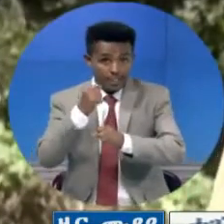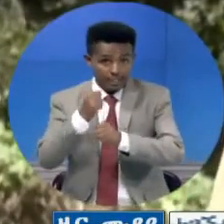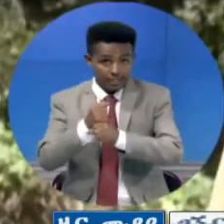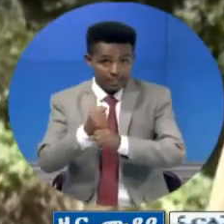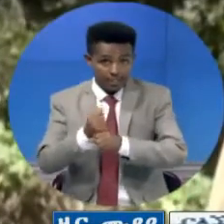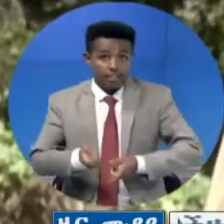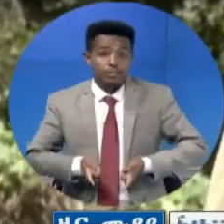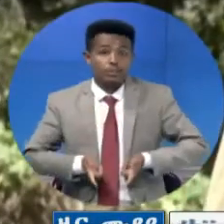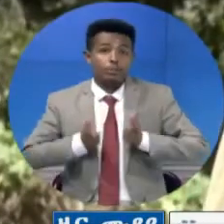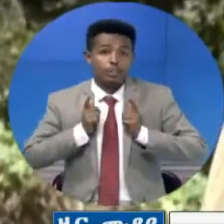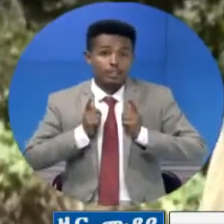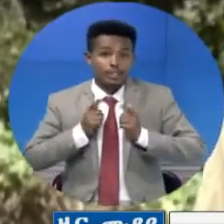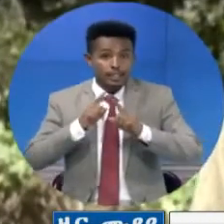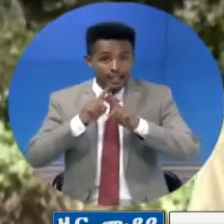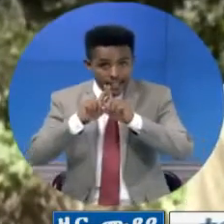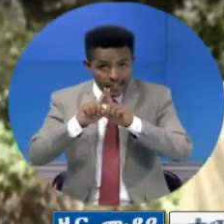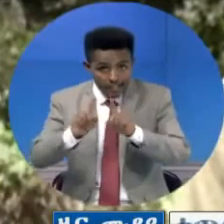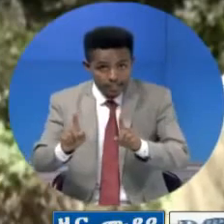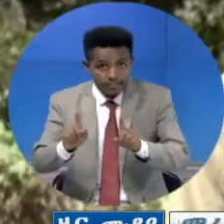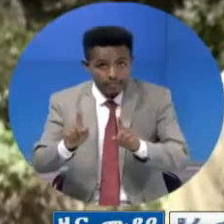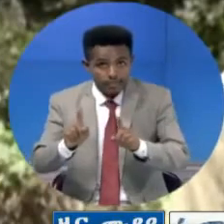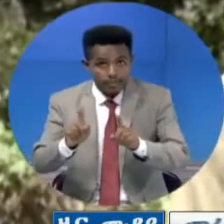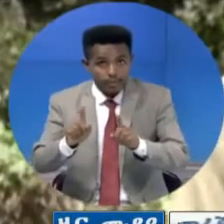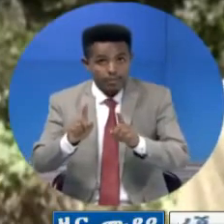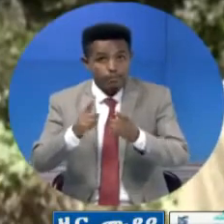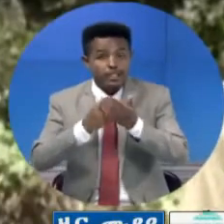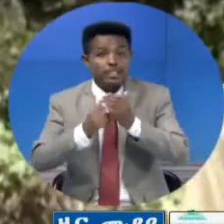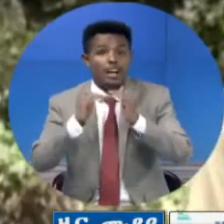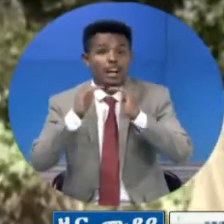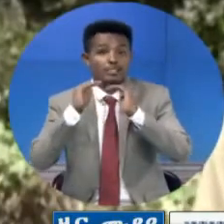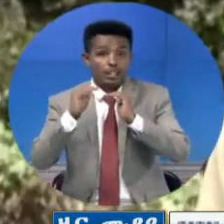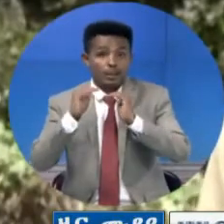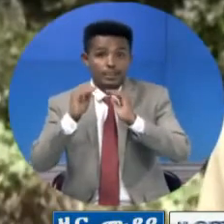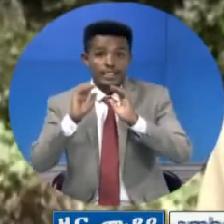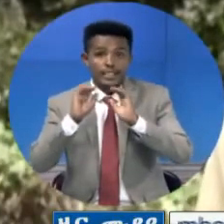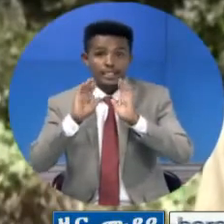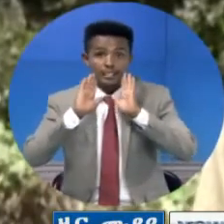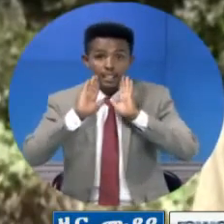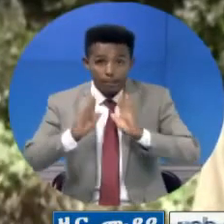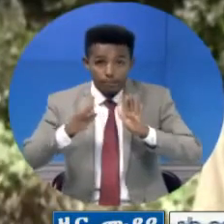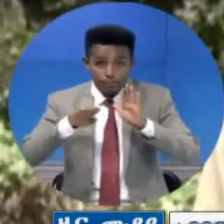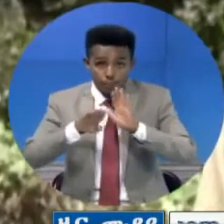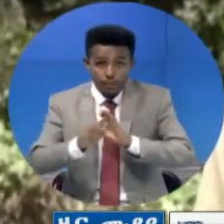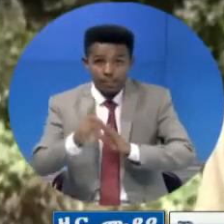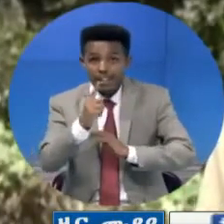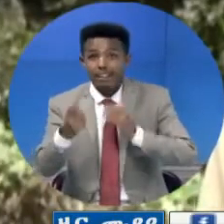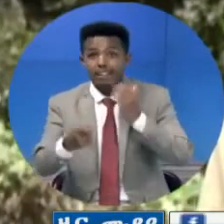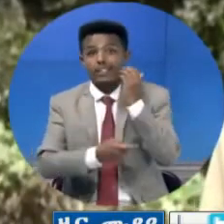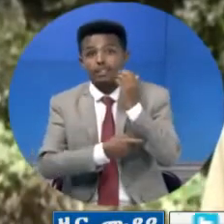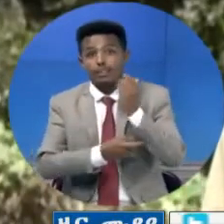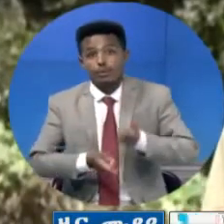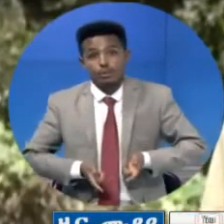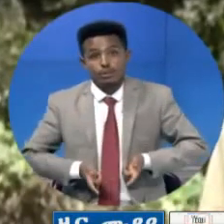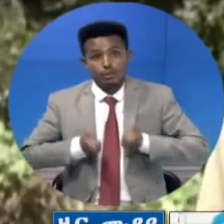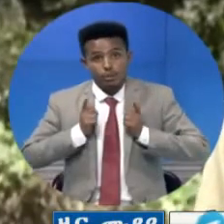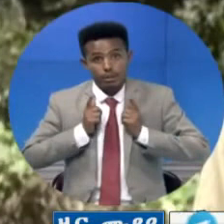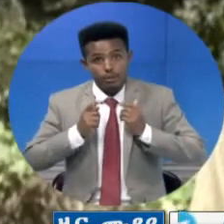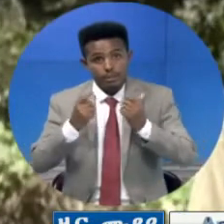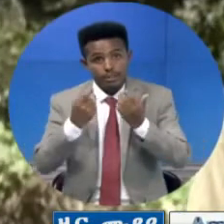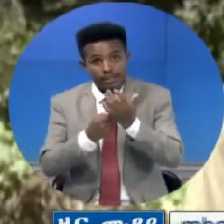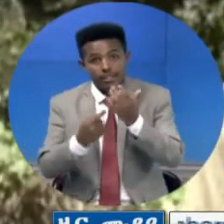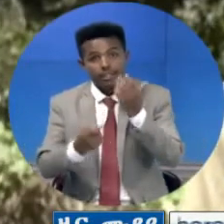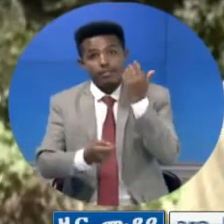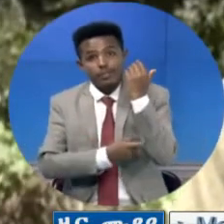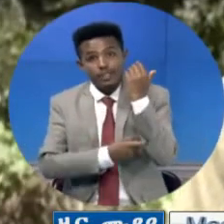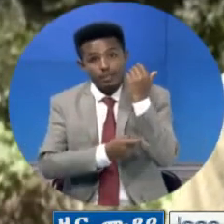ያለው። ነገር ግን በዚህ አንጻራዊ ሰላም ውስጥ ደግሞ አንዳንድ ፈተናዎች አሉብን። እነዚህ ፈተናዎች ደግሞ